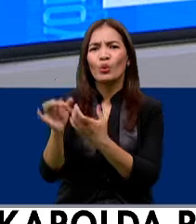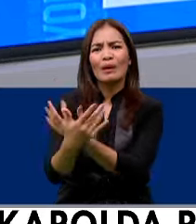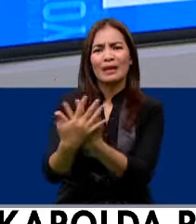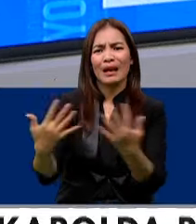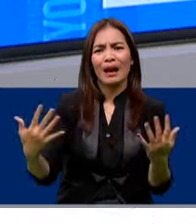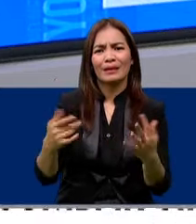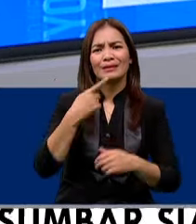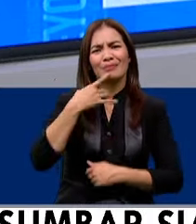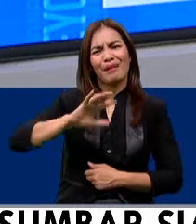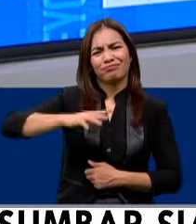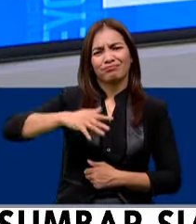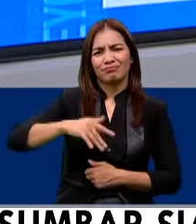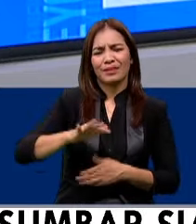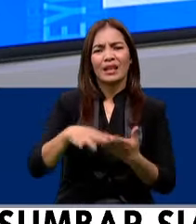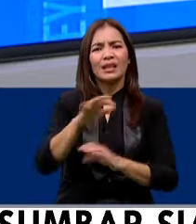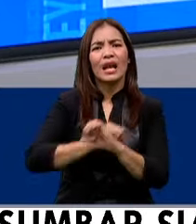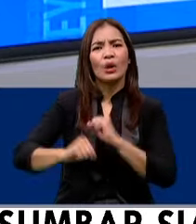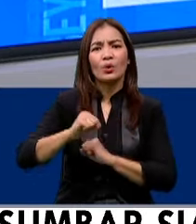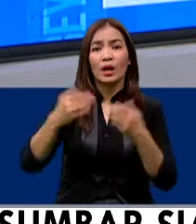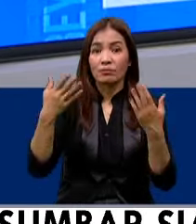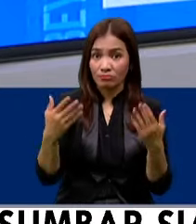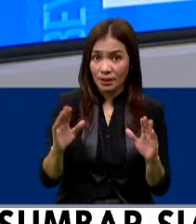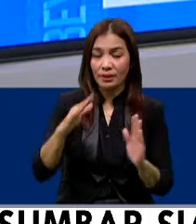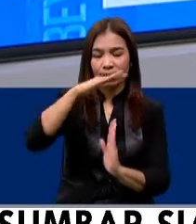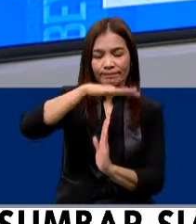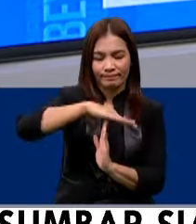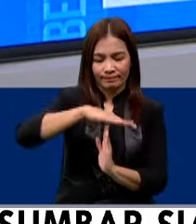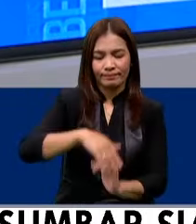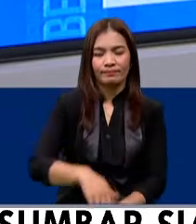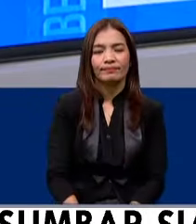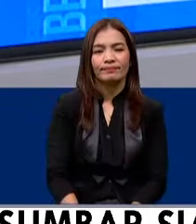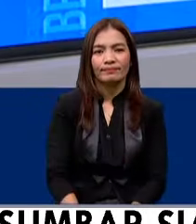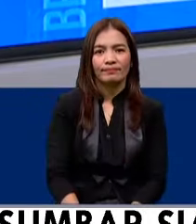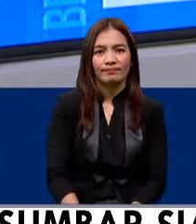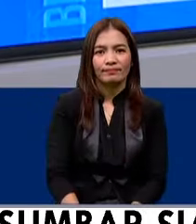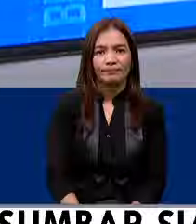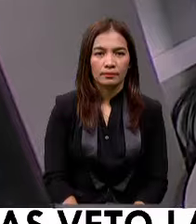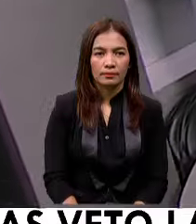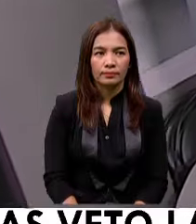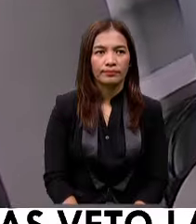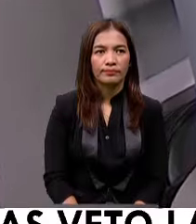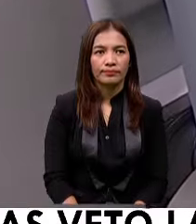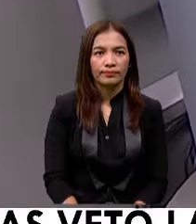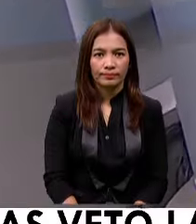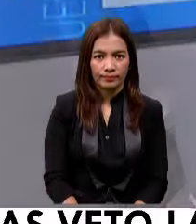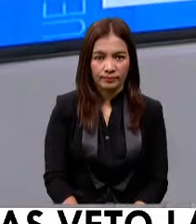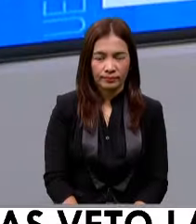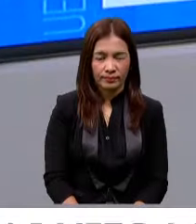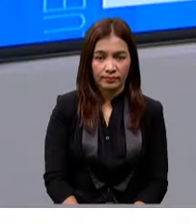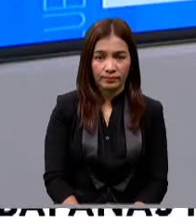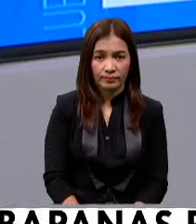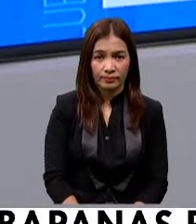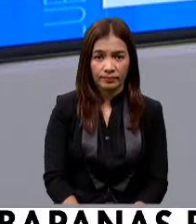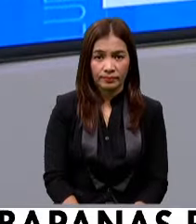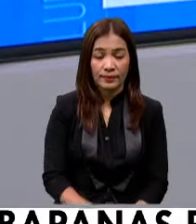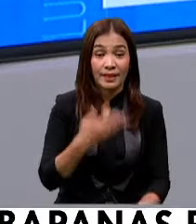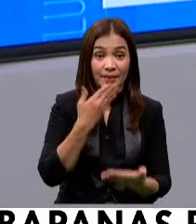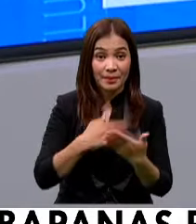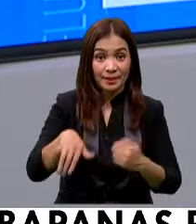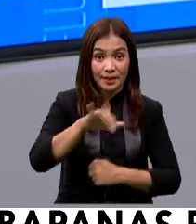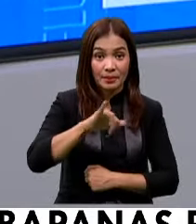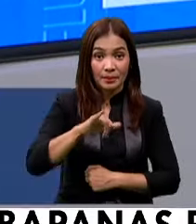mungkin akan dilakukan atau tidak Tapi kita harus tidak dahulu dan pemira tetap bersama kami zona bisnis segera kembali terima kasih dan masih